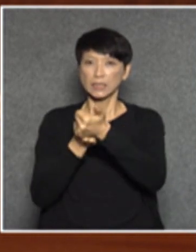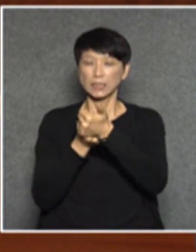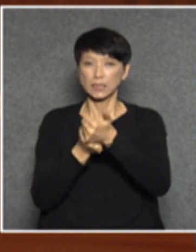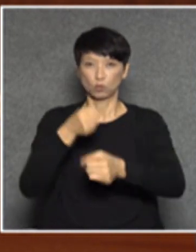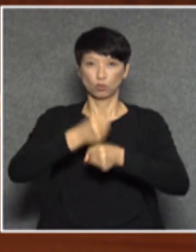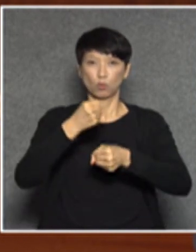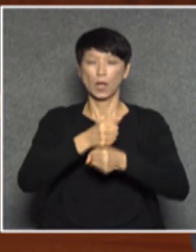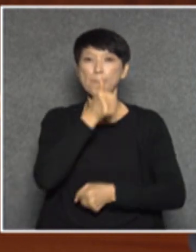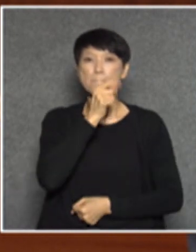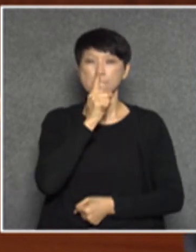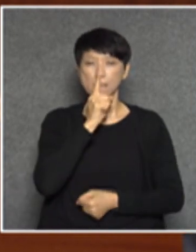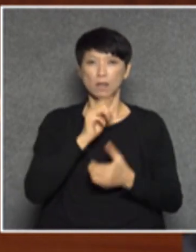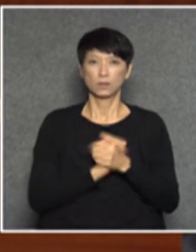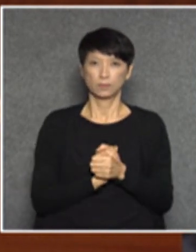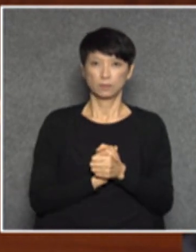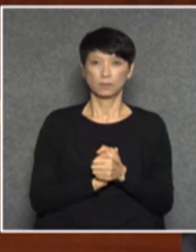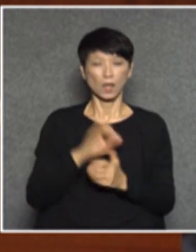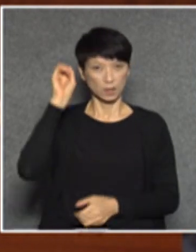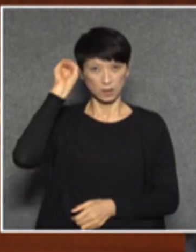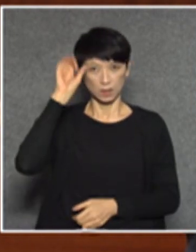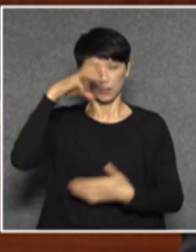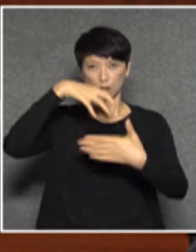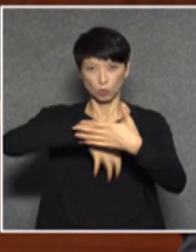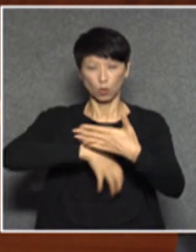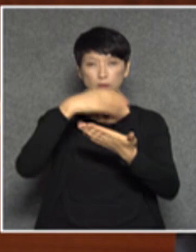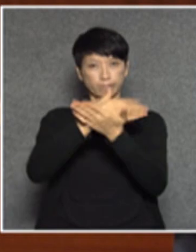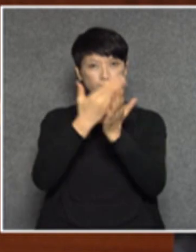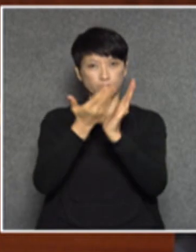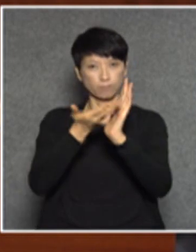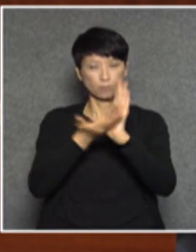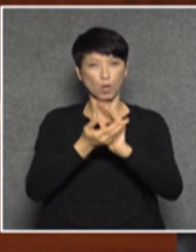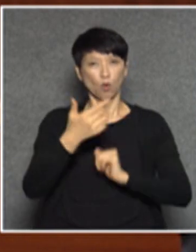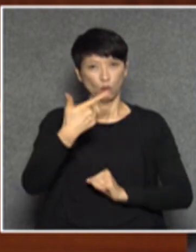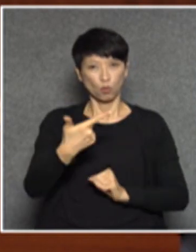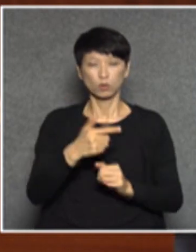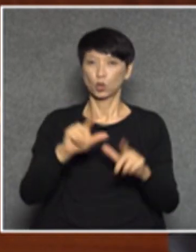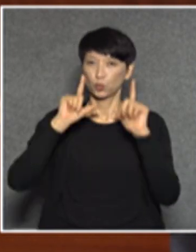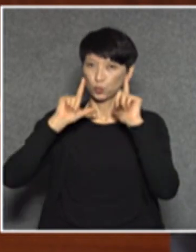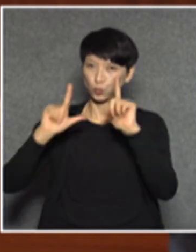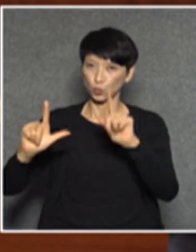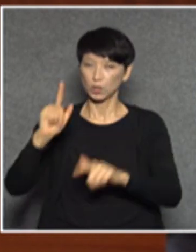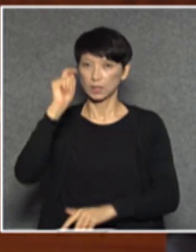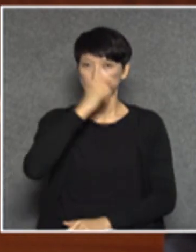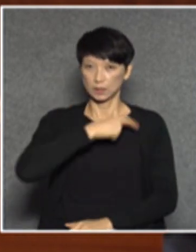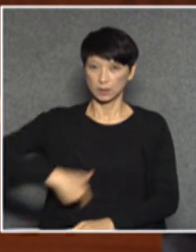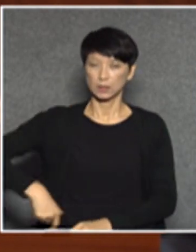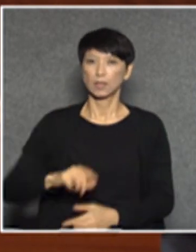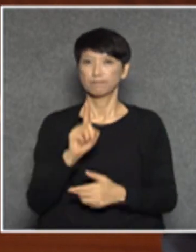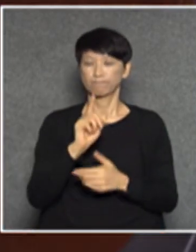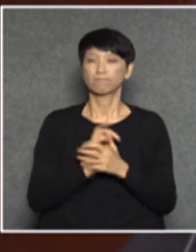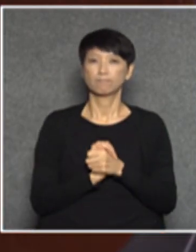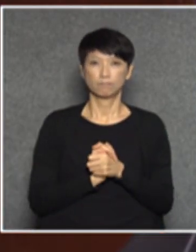等。建議的內容很多，但是回應譚議員的提問主要就是一點。 譚議